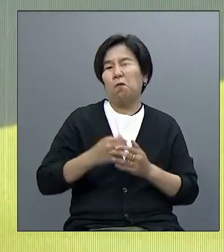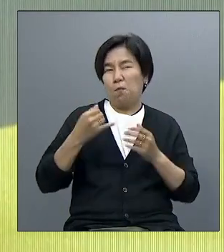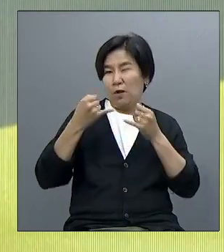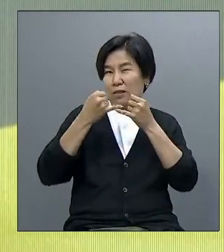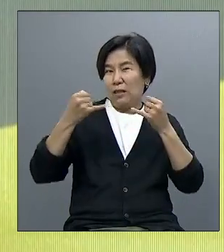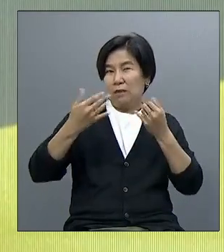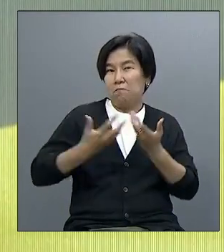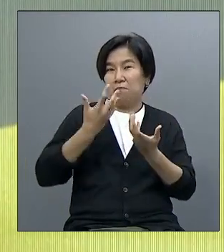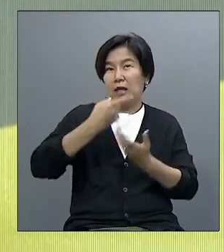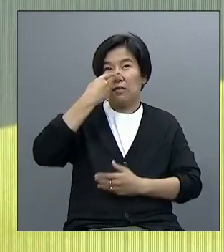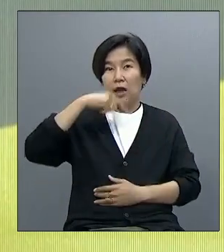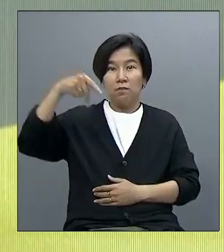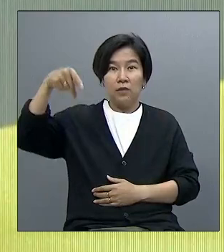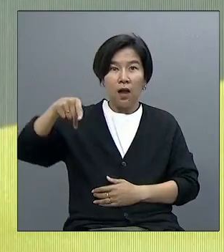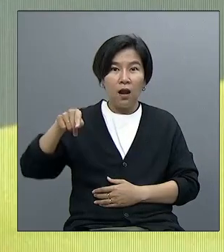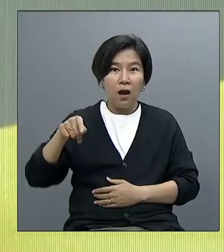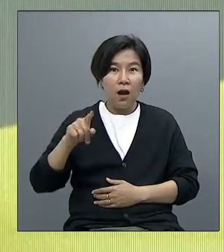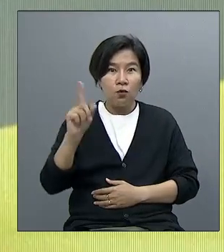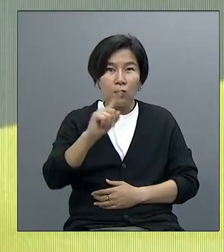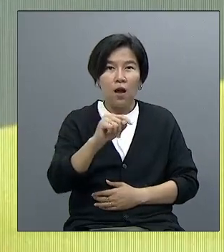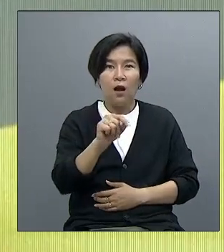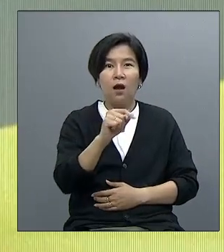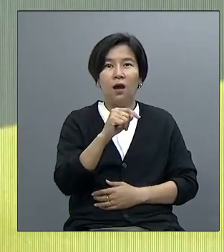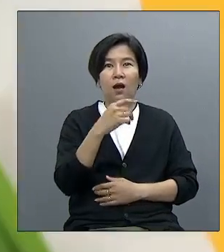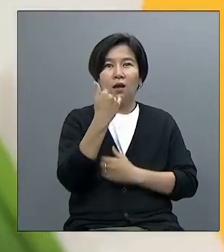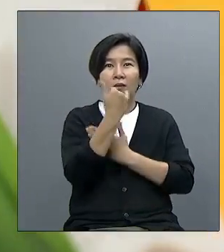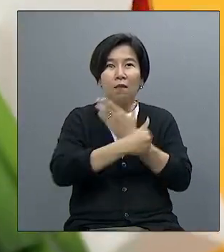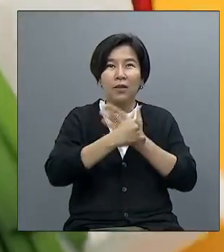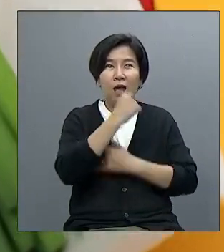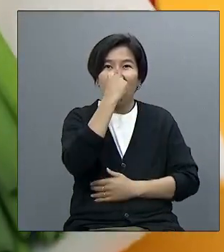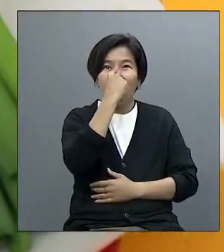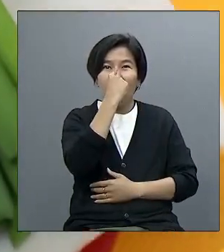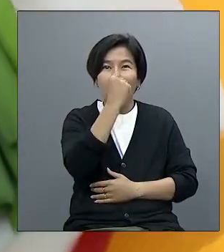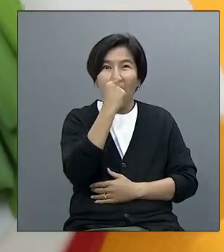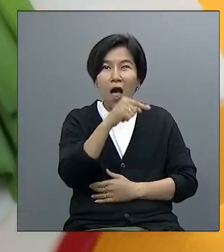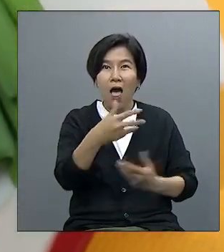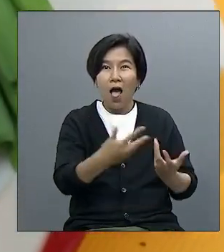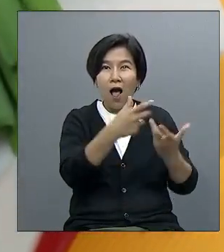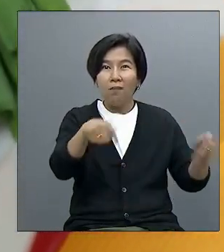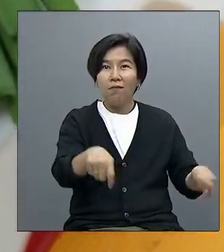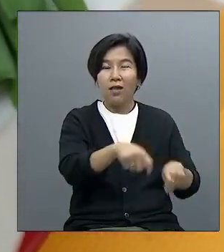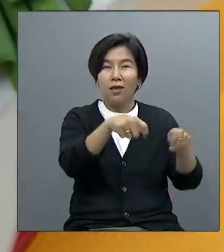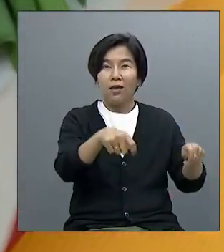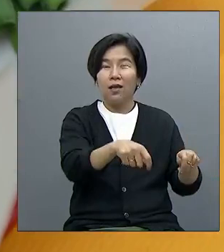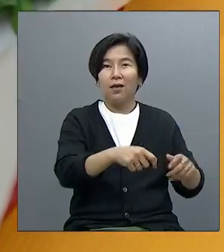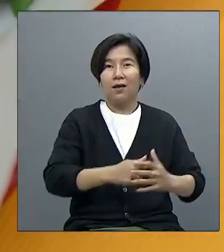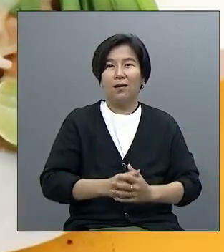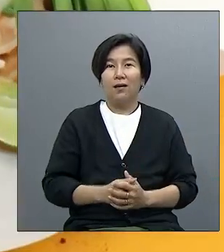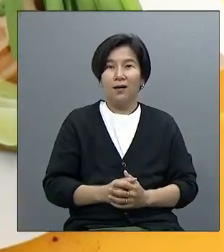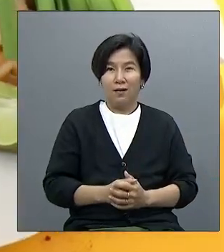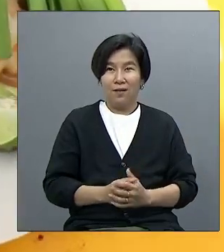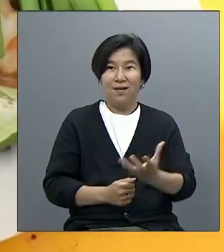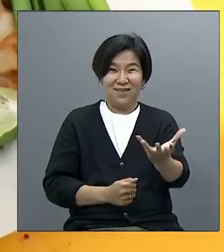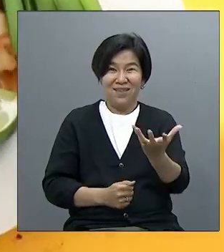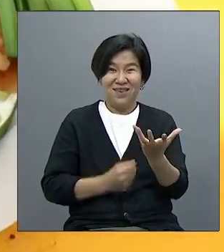ช่เป็นคนไทยผัดแต่ว่าเป็นคนต่างชาติผัดไปดูด้วยกันเลยค่ะ นี่แหละค่ะคุณผู้ชมนี่คือหน้าตาของ